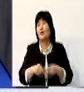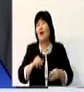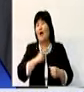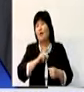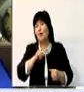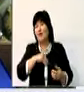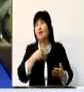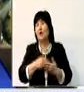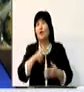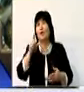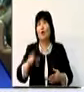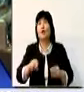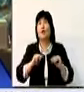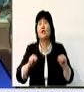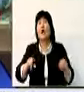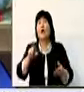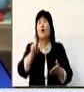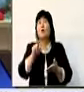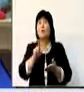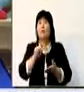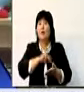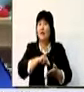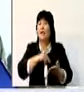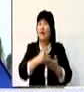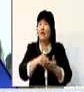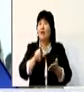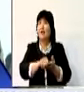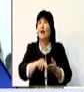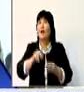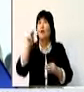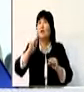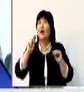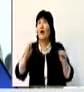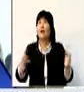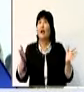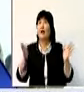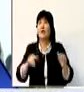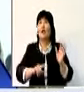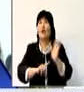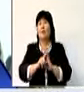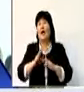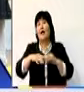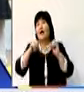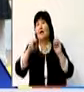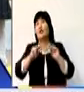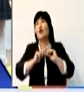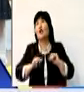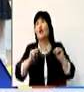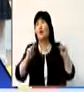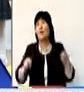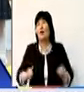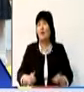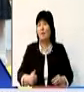еткен ұстаз. Бейнет түбі зейнет. Әр сабағын шәкірттерін адал болуға шақырумен бастайтын тәжірибелі мұғалімнің